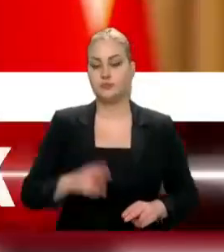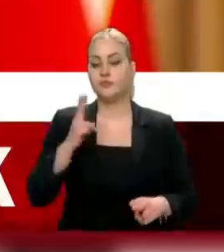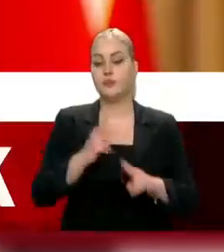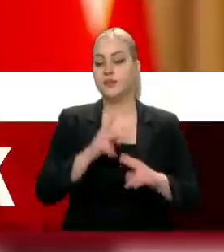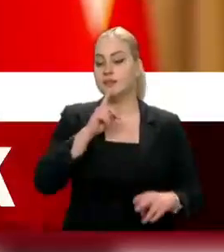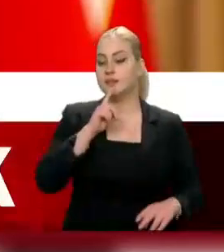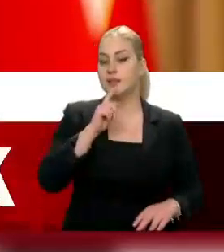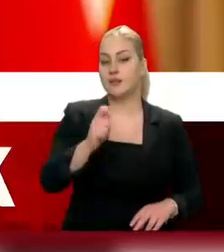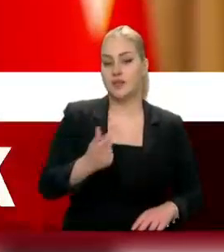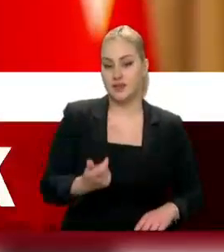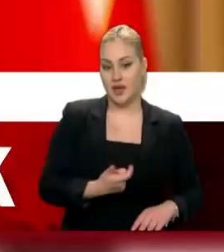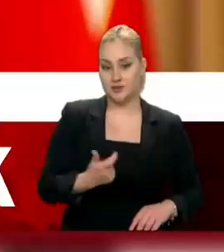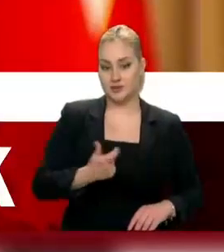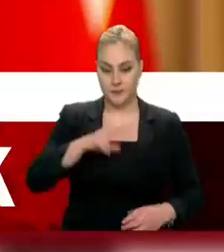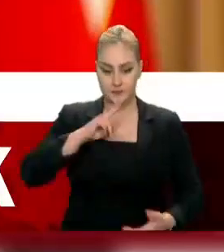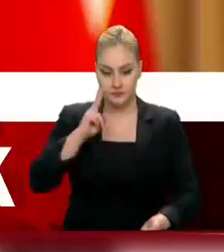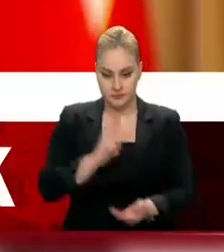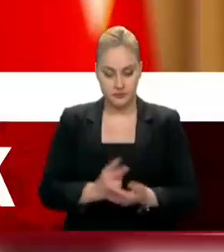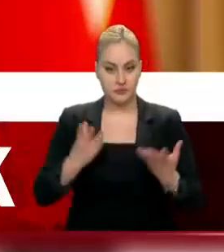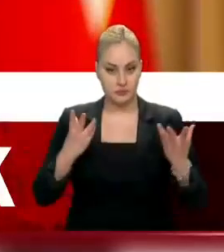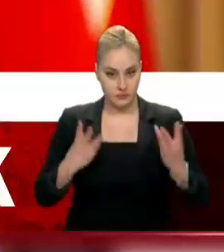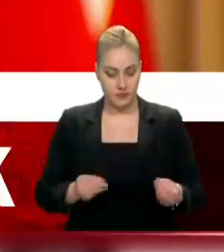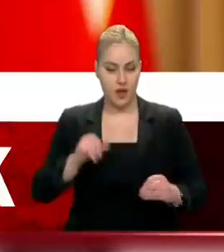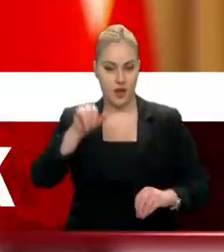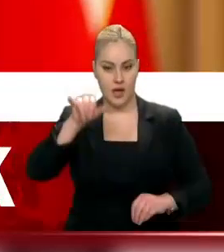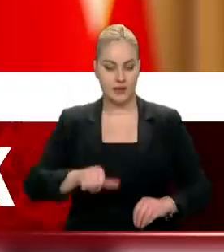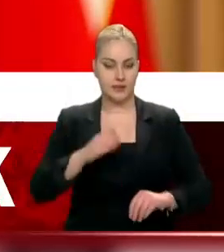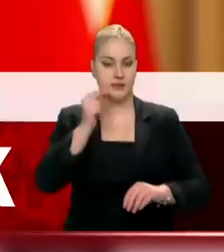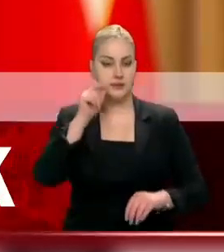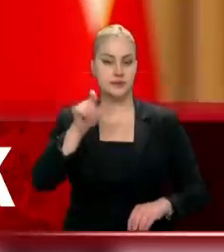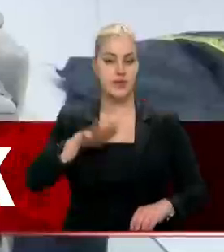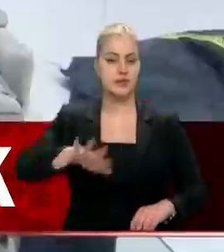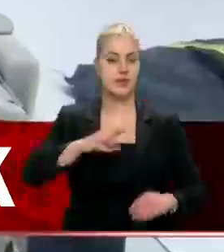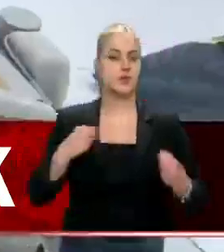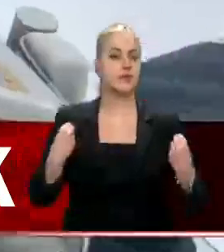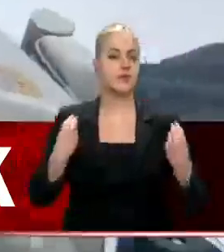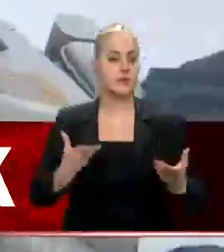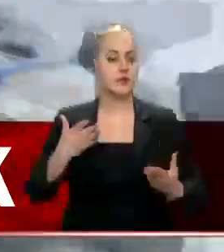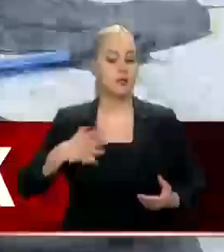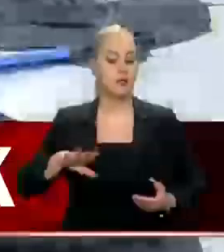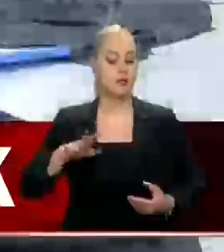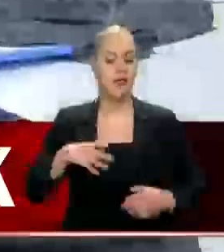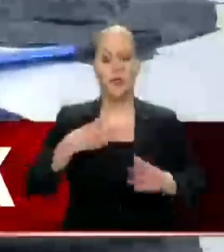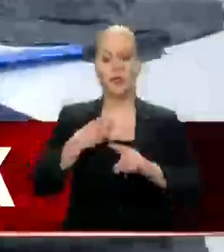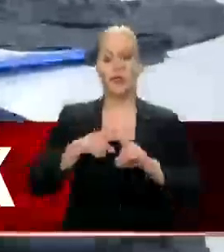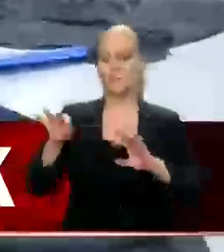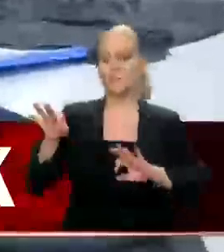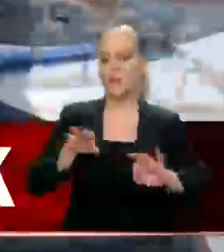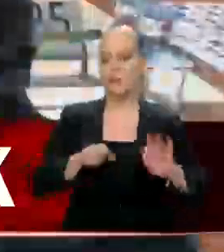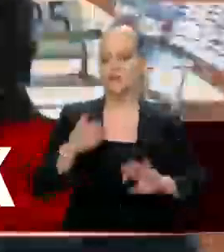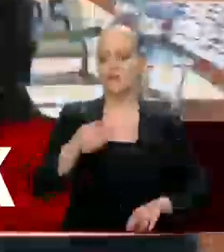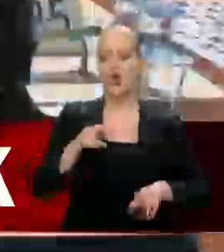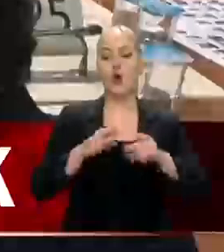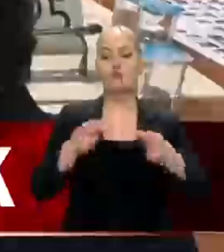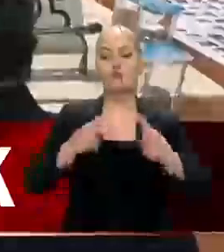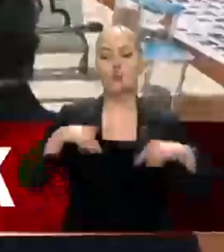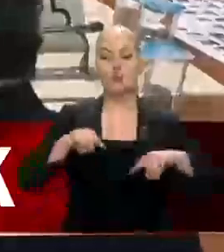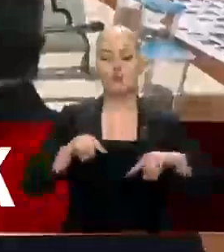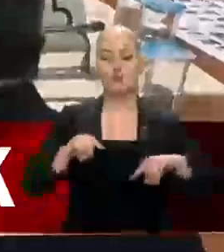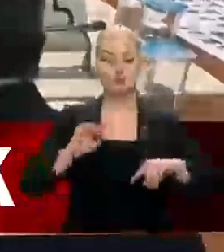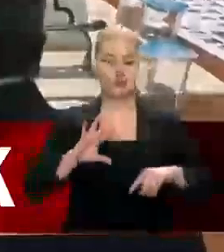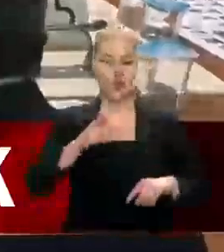teklifi yasalaştırarak vatandaşlarımıza haklarını vermek istiyoruz eyt'de planlama böyleydi komisyondan geçen